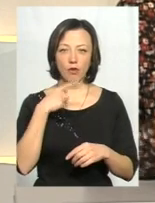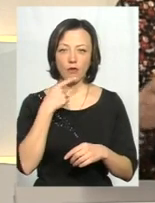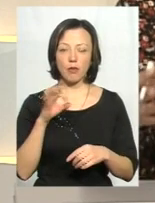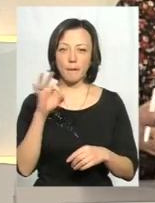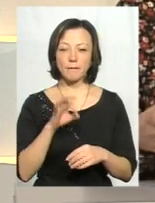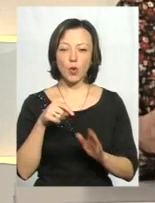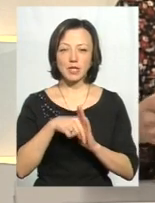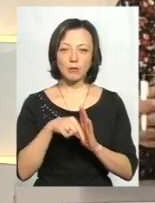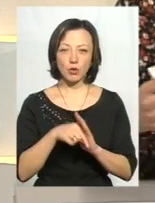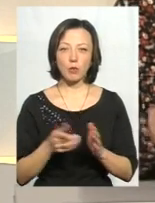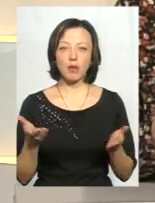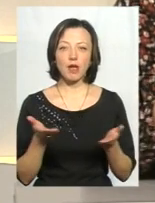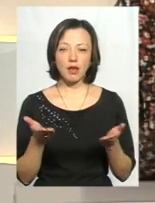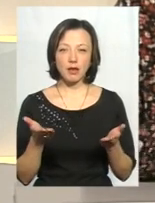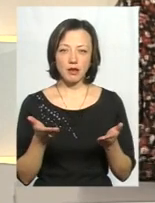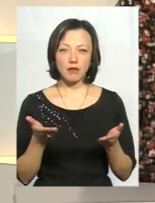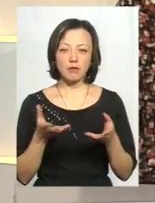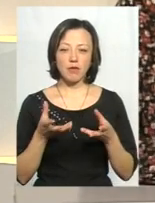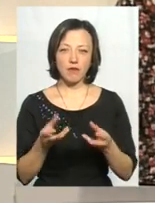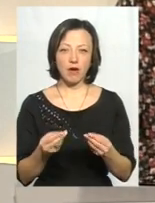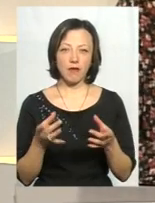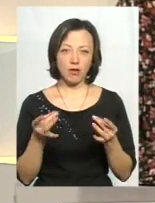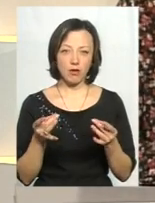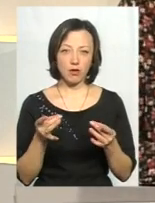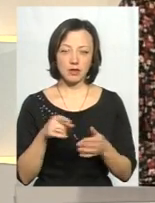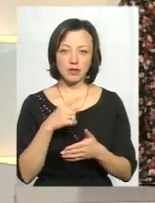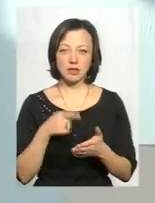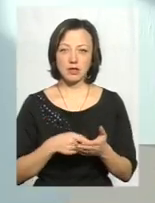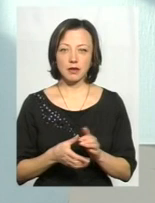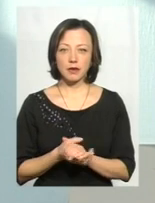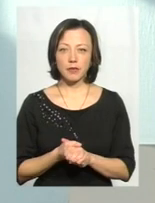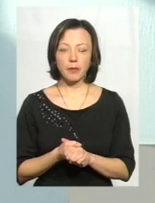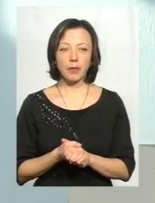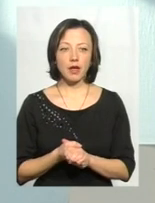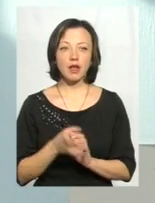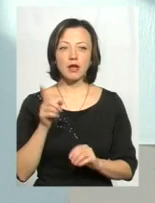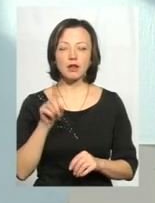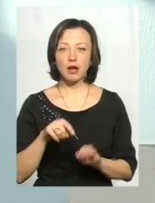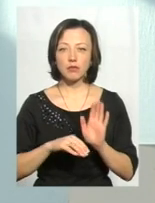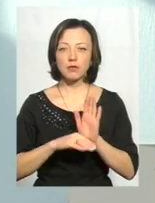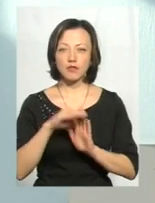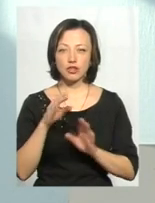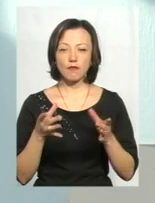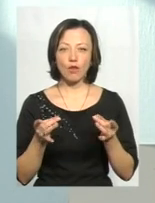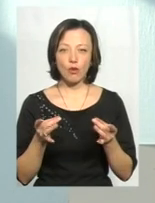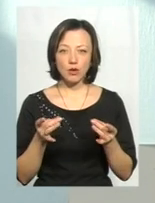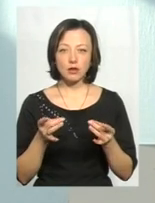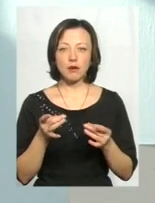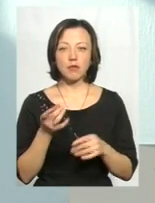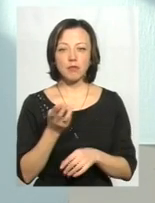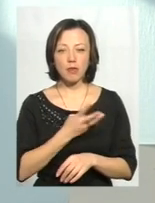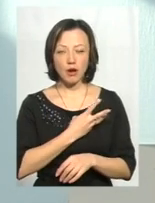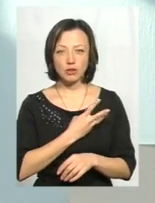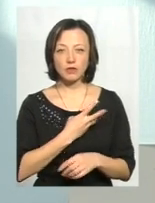симптоми, на які впливає вологість, на ті самопочуття? Наприклад, навіть при тій підвищеній вологості бажано